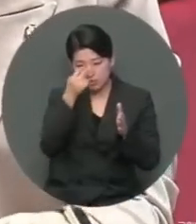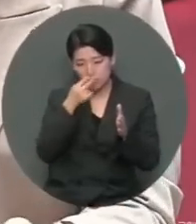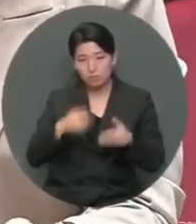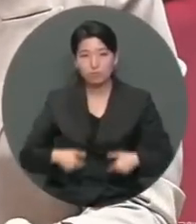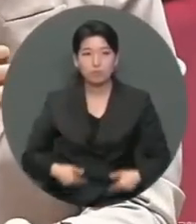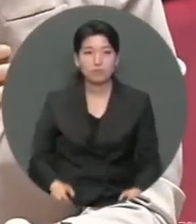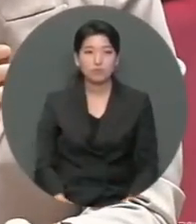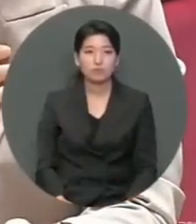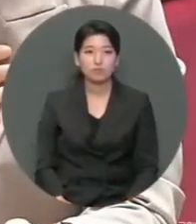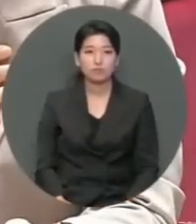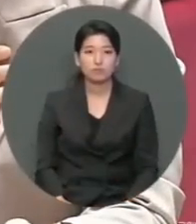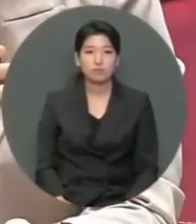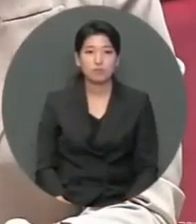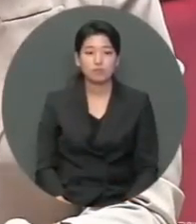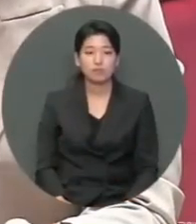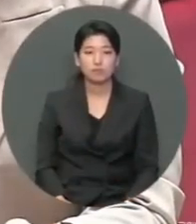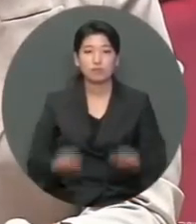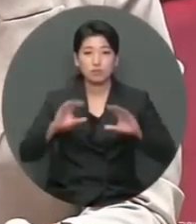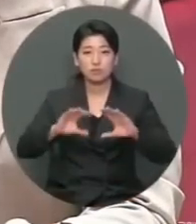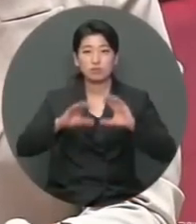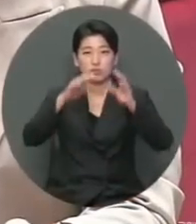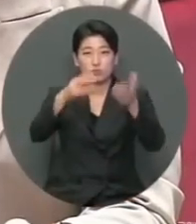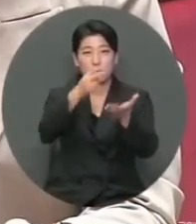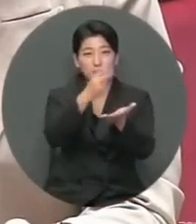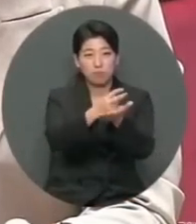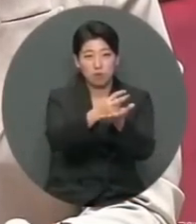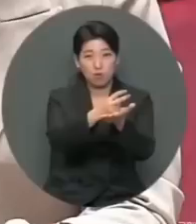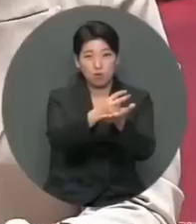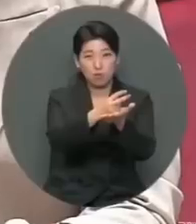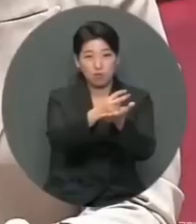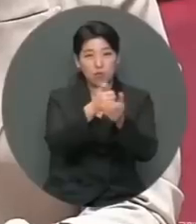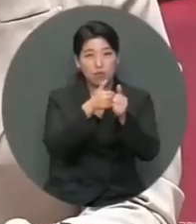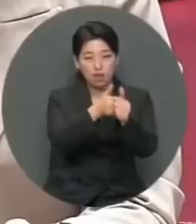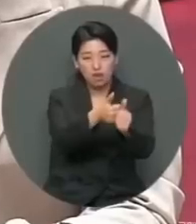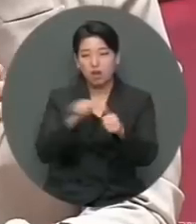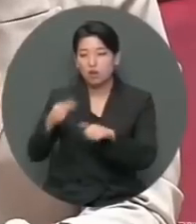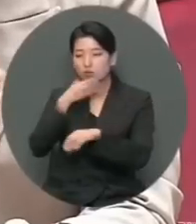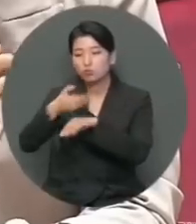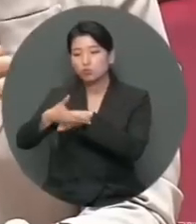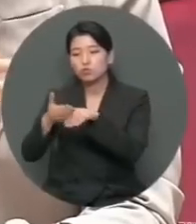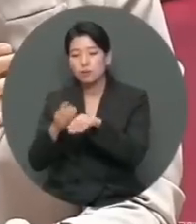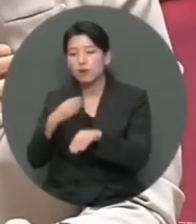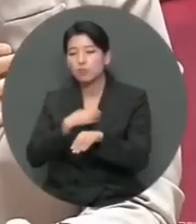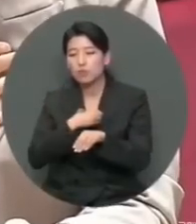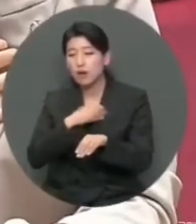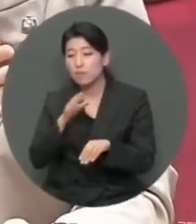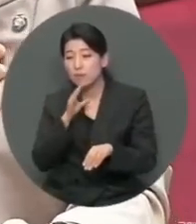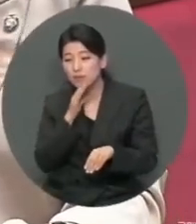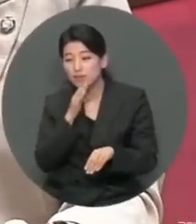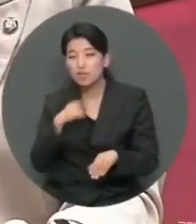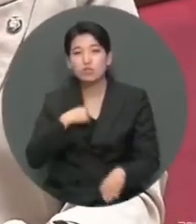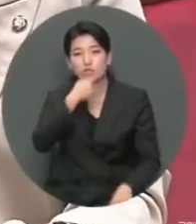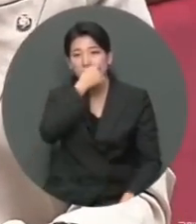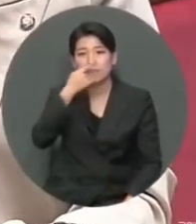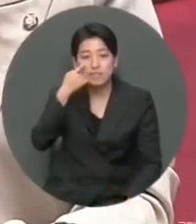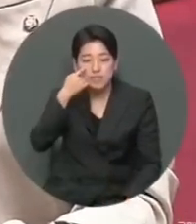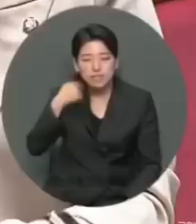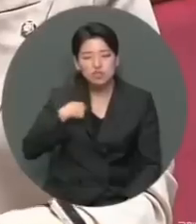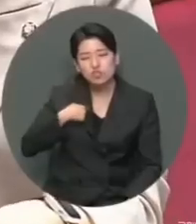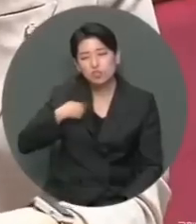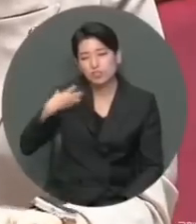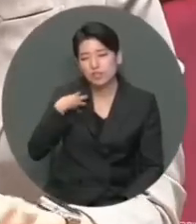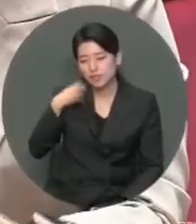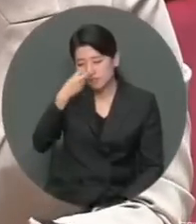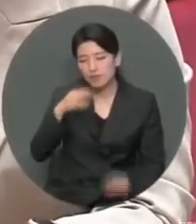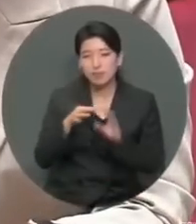그러니까 말하자면 국제법적으로 우리는 후쿠시마 앞바다의 위험성, 그 수산물의 위험성에 대해서 입증 책임을 지고 있는 거예요.